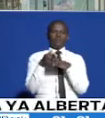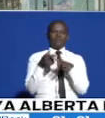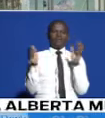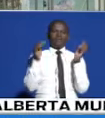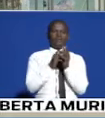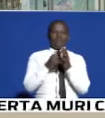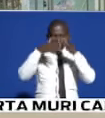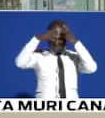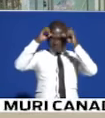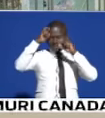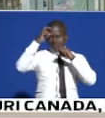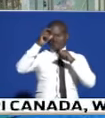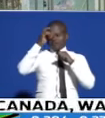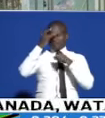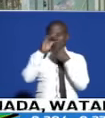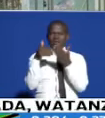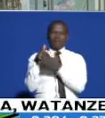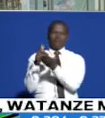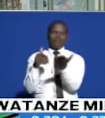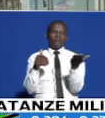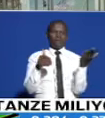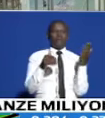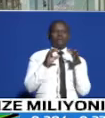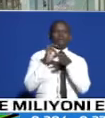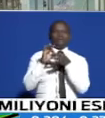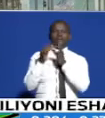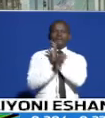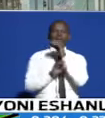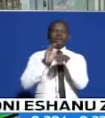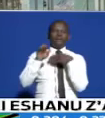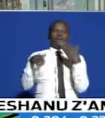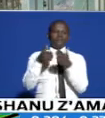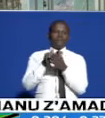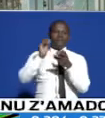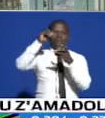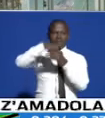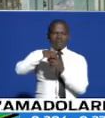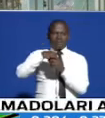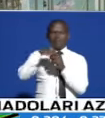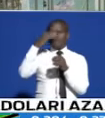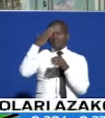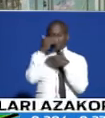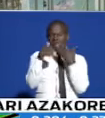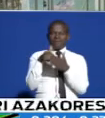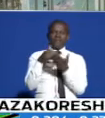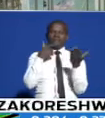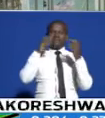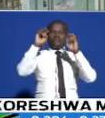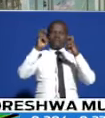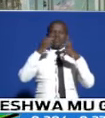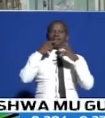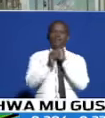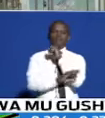Paul Kagame agaruka ku gushimangirwa k'umubano n'ibihugu byo mu karere u Rwanda ruherereyemo, kubera ko avuga ko hari